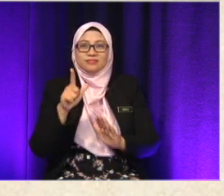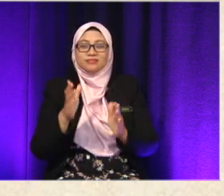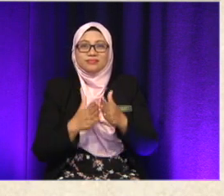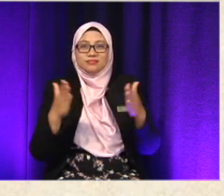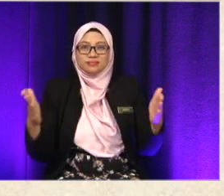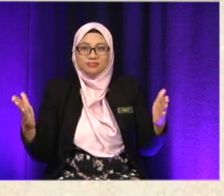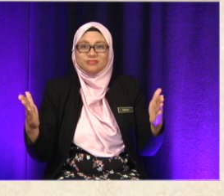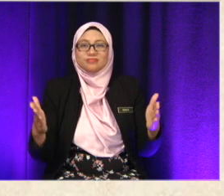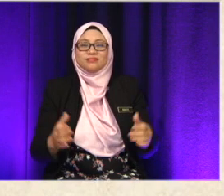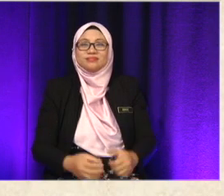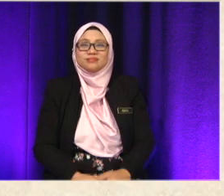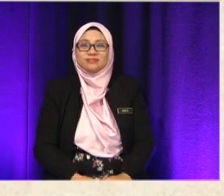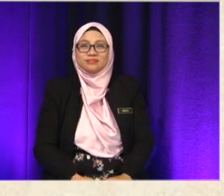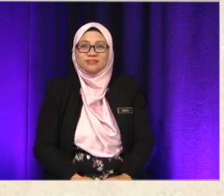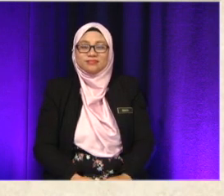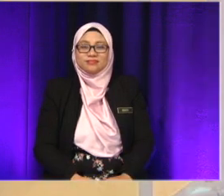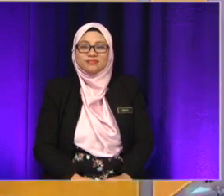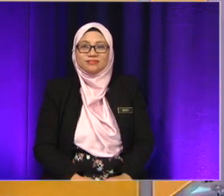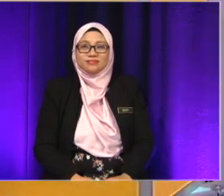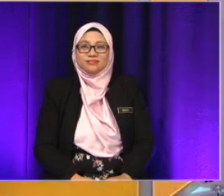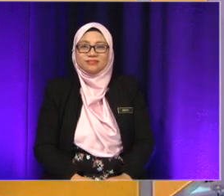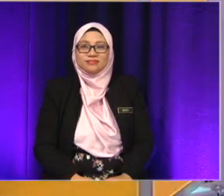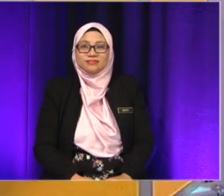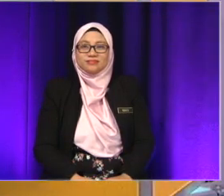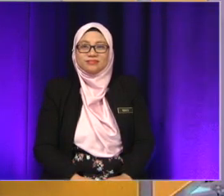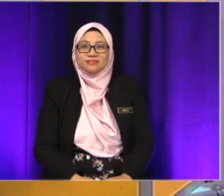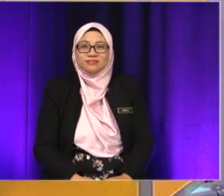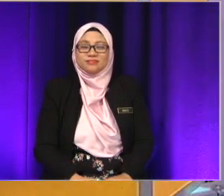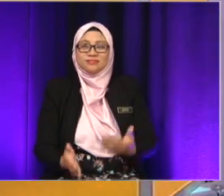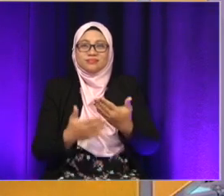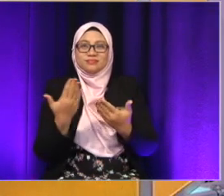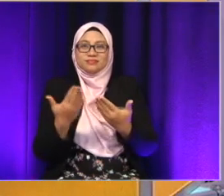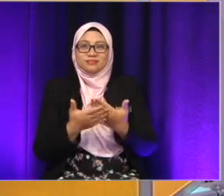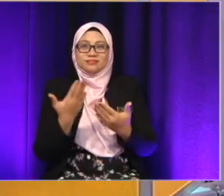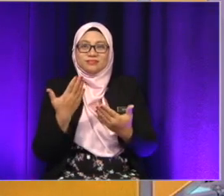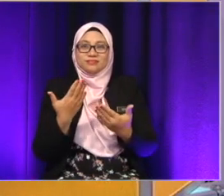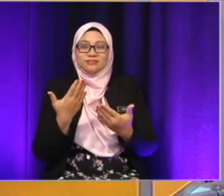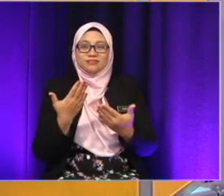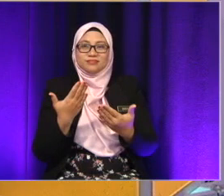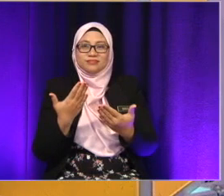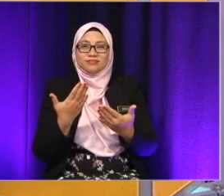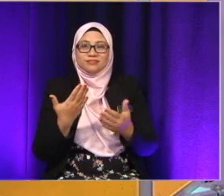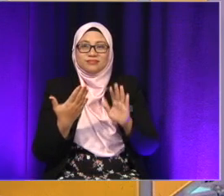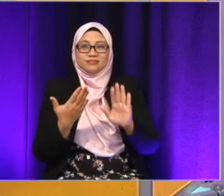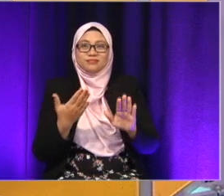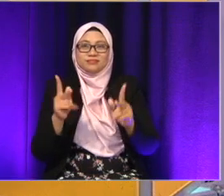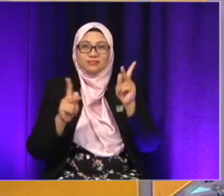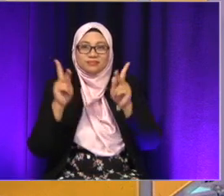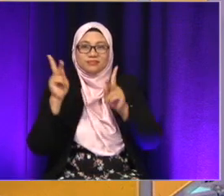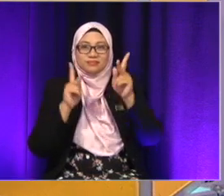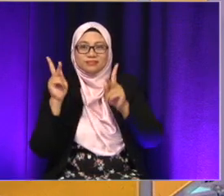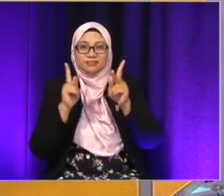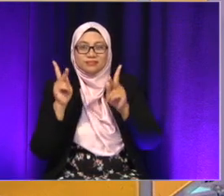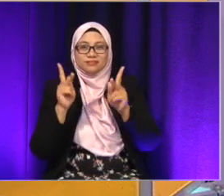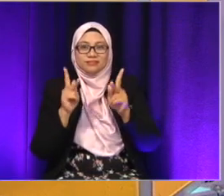atau yang besar. Itu sistem Pascal. Paling mudah kan brake kereta. Pedal terkecil tapi dia menghentikan